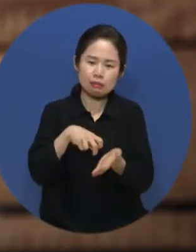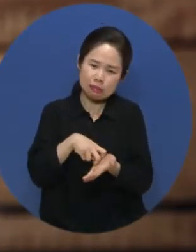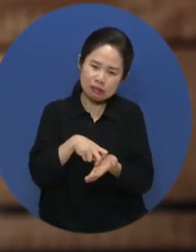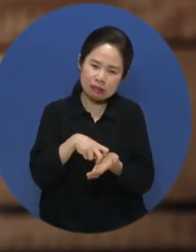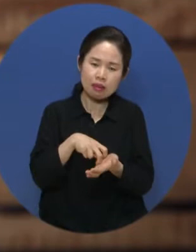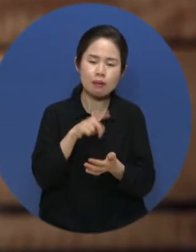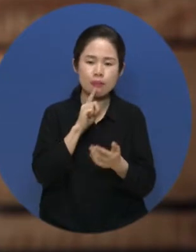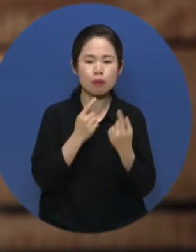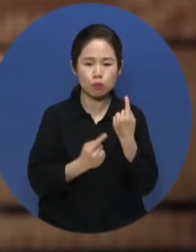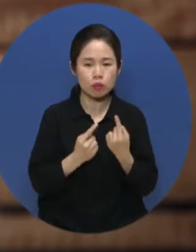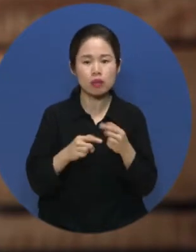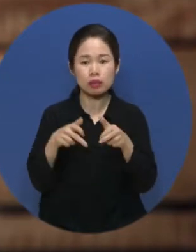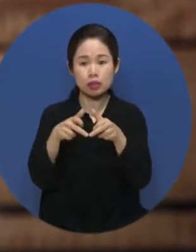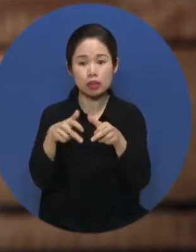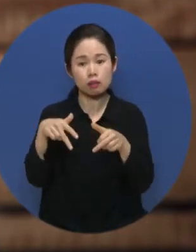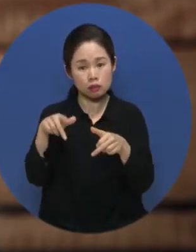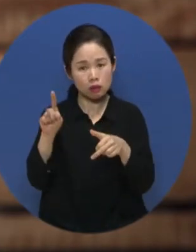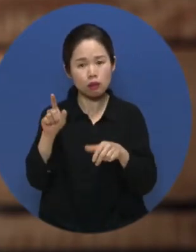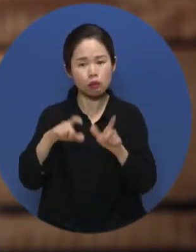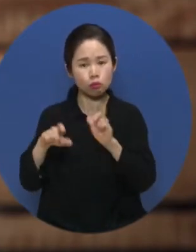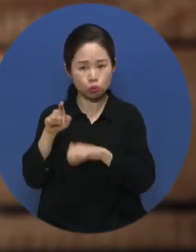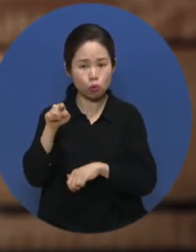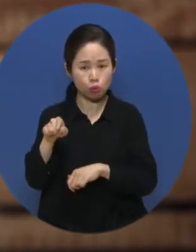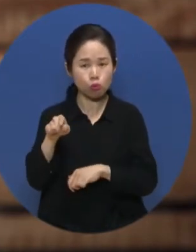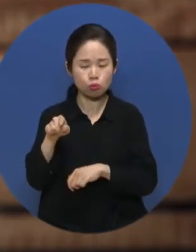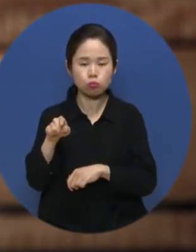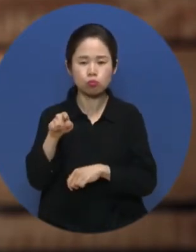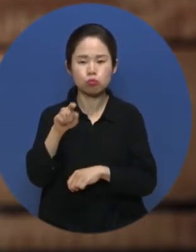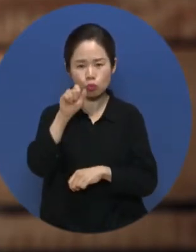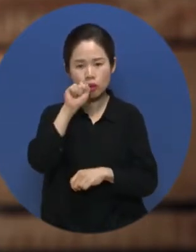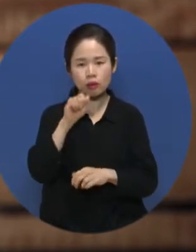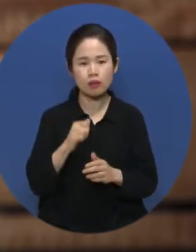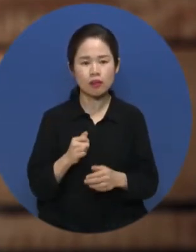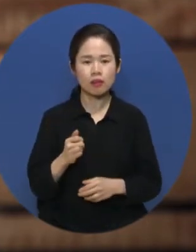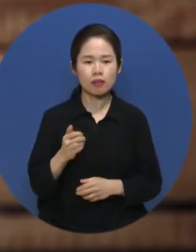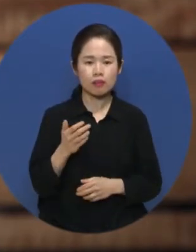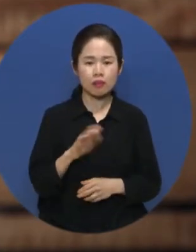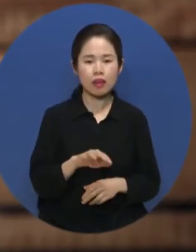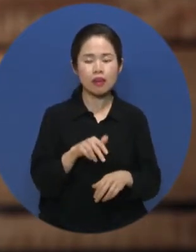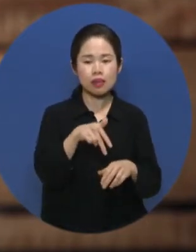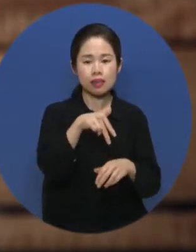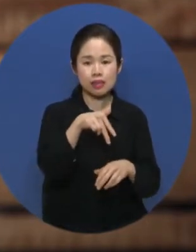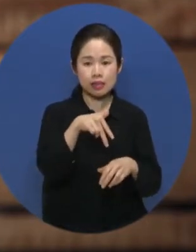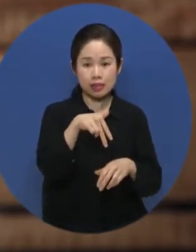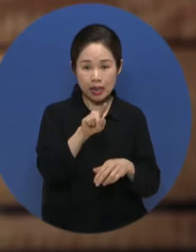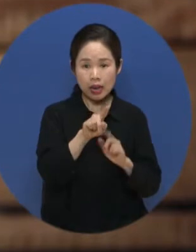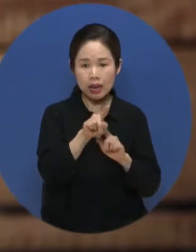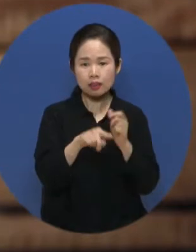법률 용어였는데 끝에 자자가 한자로 놈자자다. 그래갖고 장애인분들이 싫어하세요.